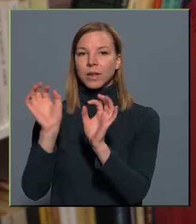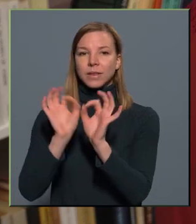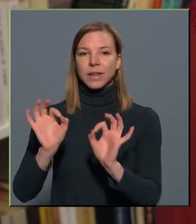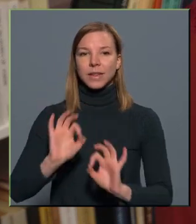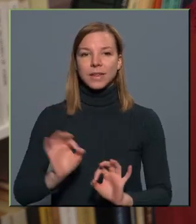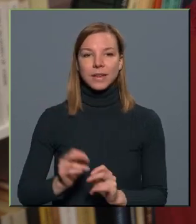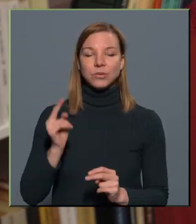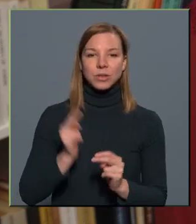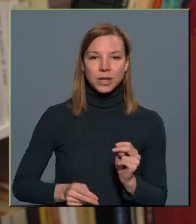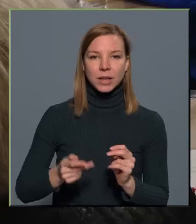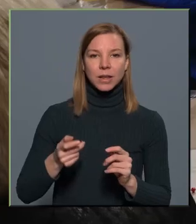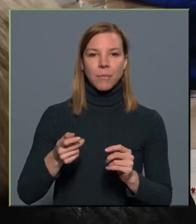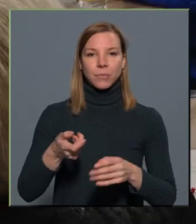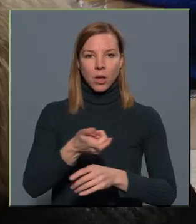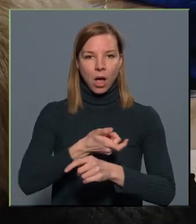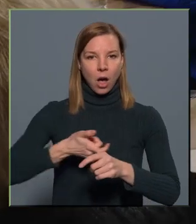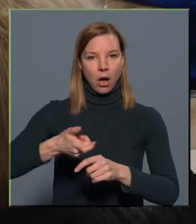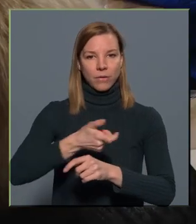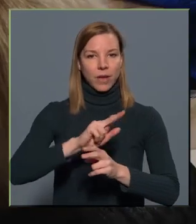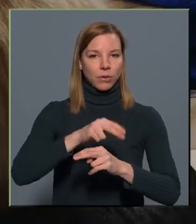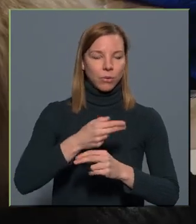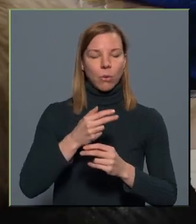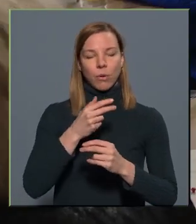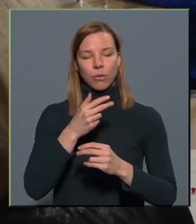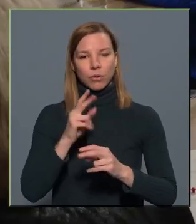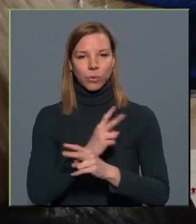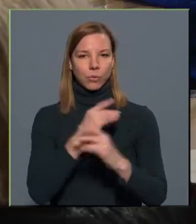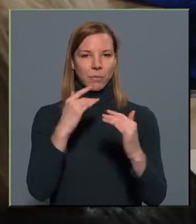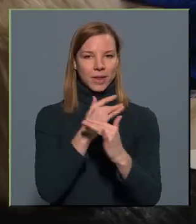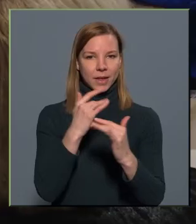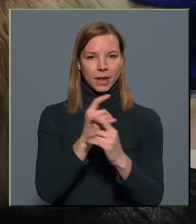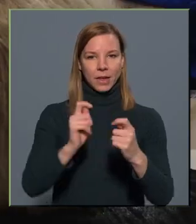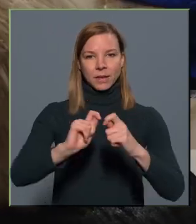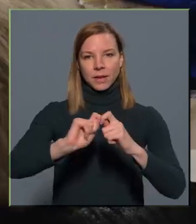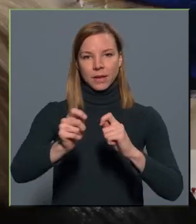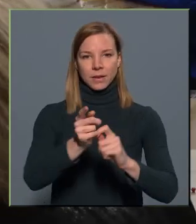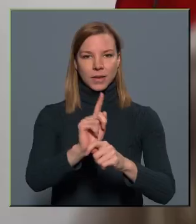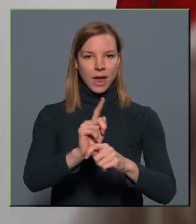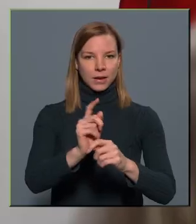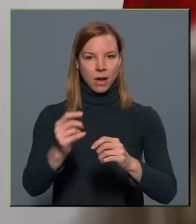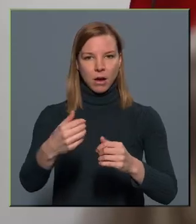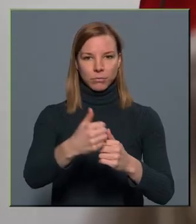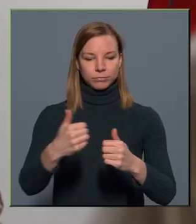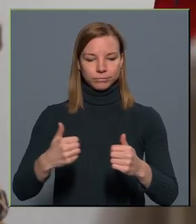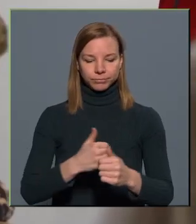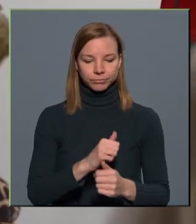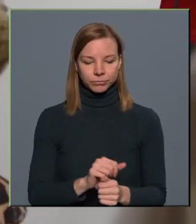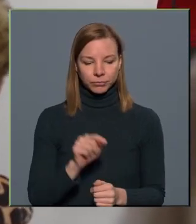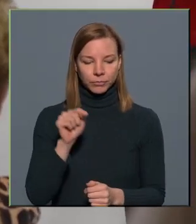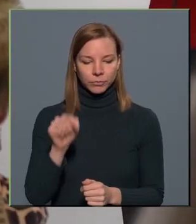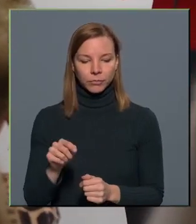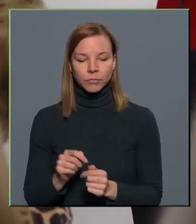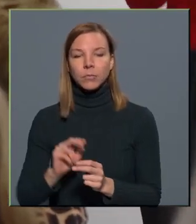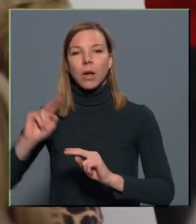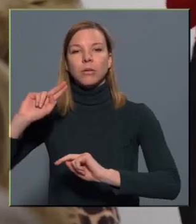Adventról szoktunk beszélgetni, gyertyát gyújtunk. Először a meghívott vendégek, a Szikrák